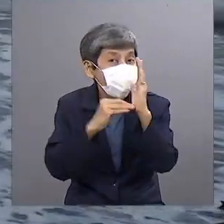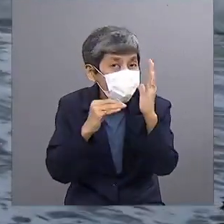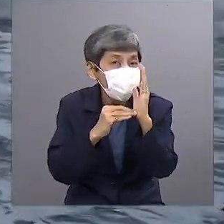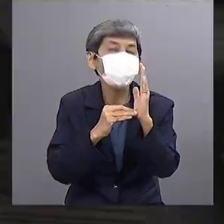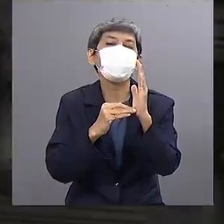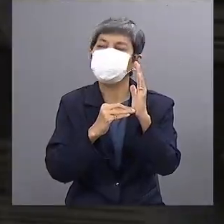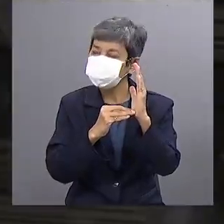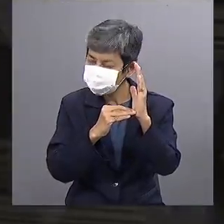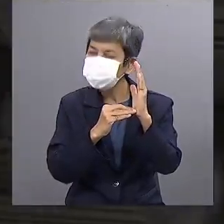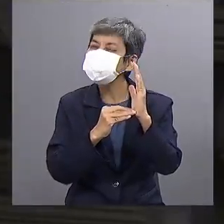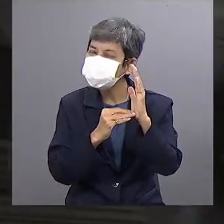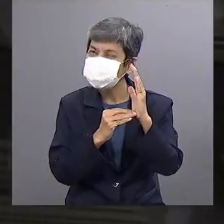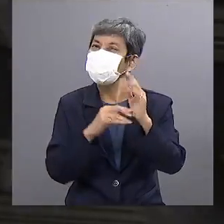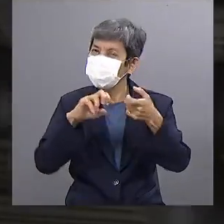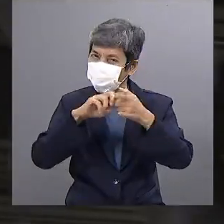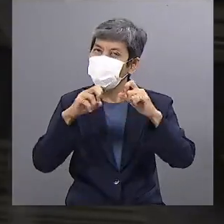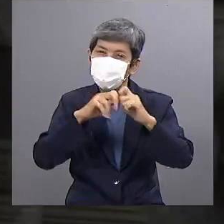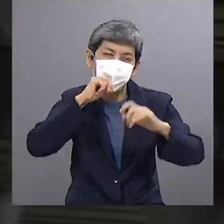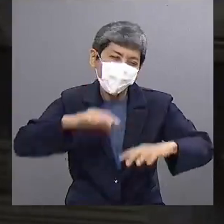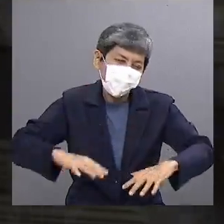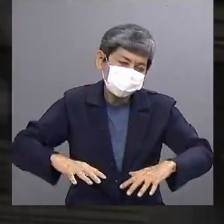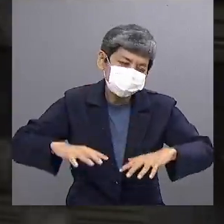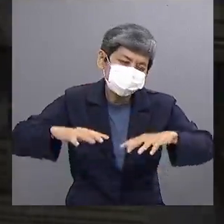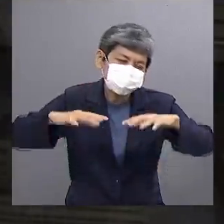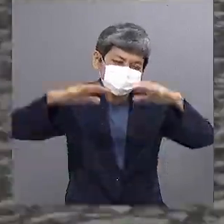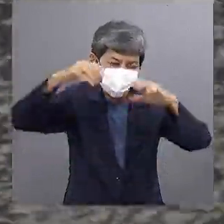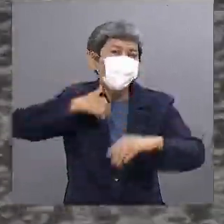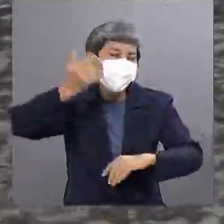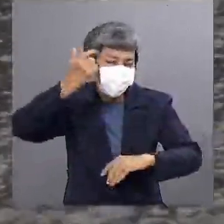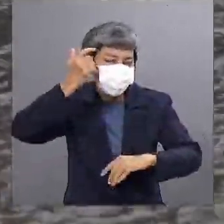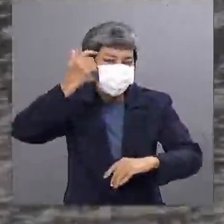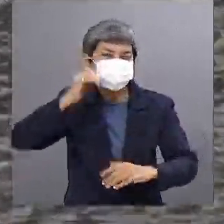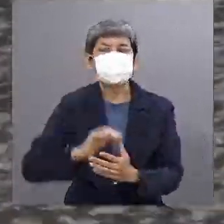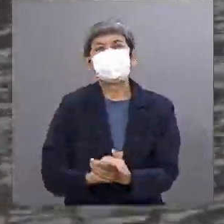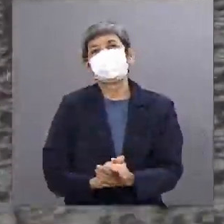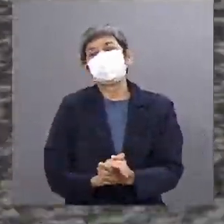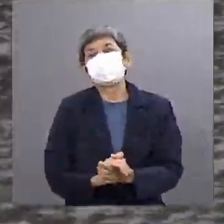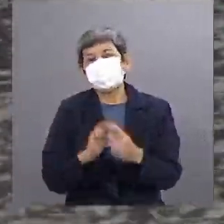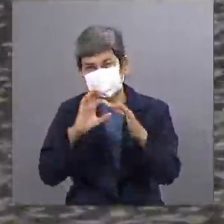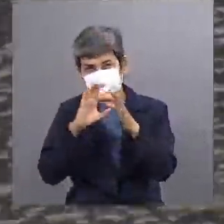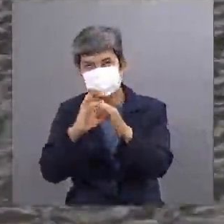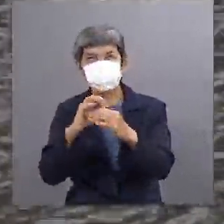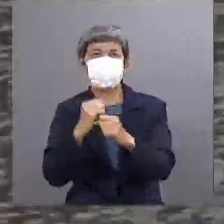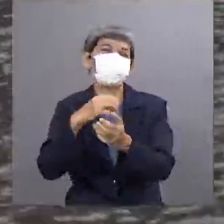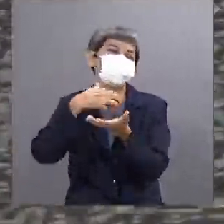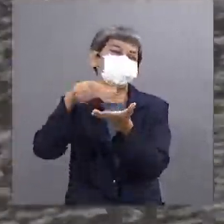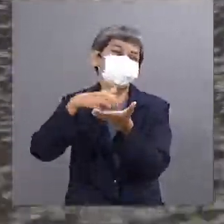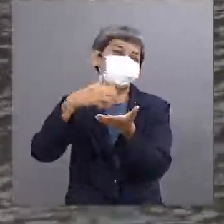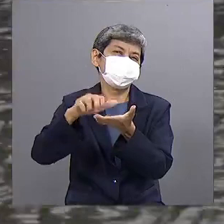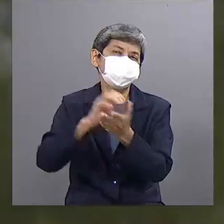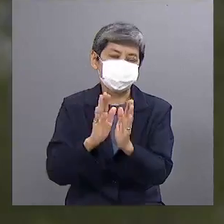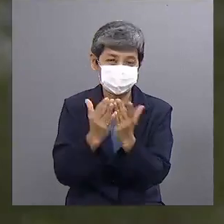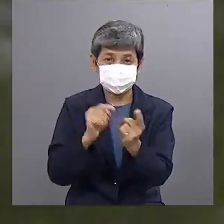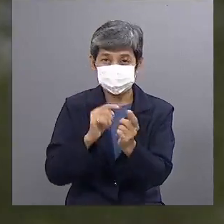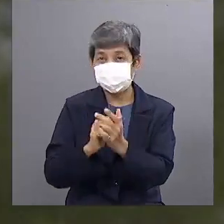ต้องเผชิญกับภาวะน้ำท่วมหนักในวันข้างหน้าค่ะซึ่งต้องบอกว่าสอดคล้องกับการรายงานของนิตยสารนิวยอร์กไทมส์